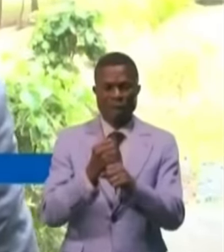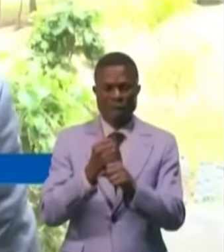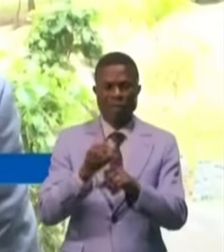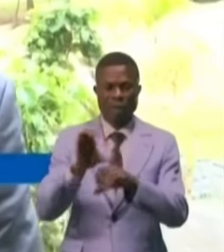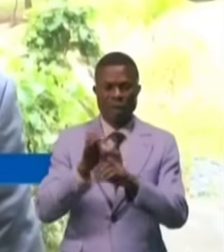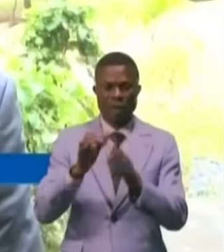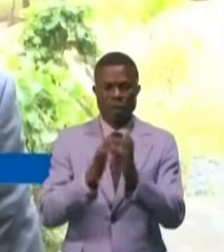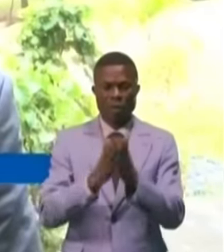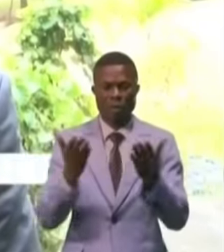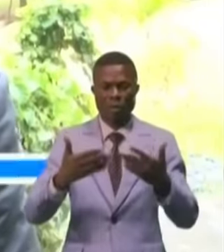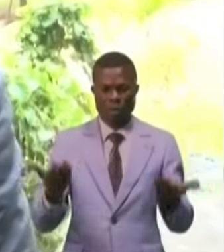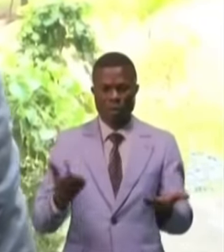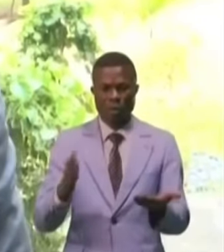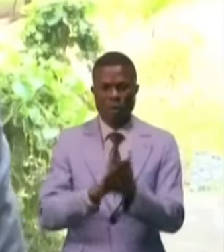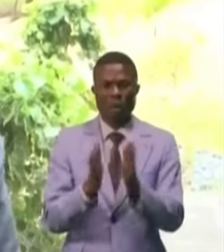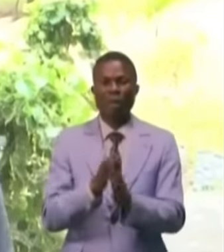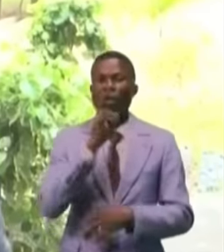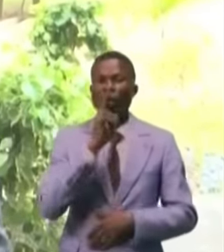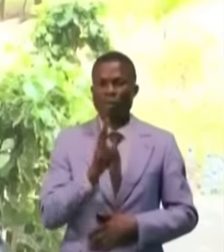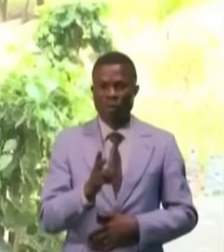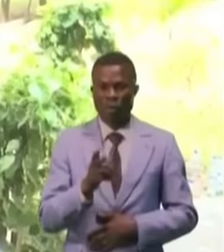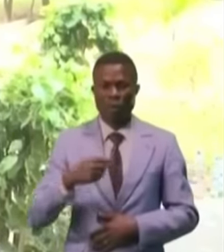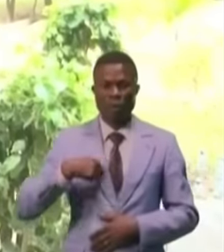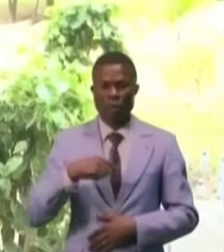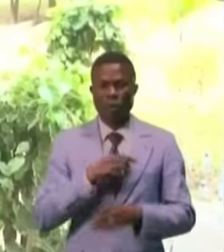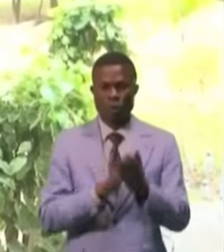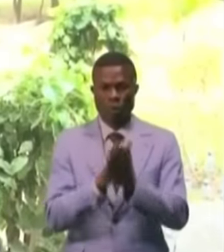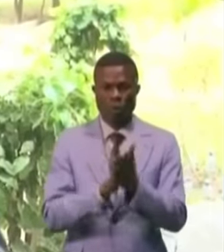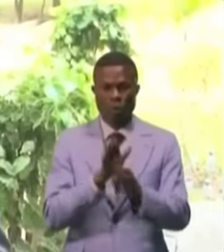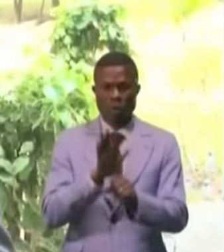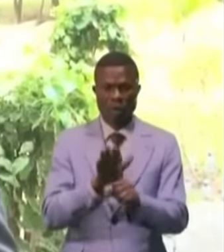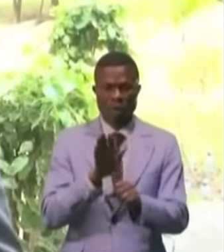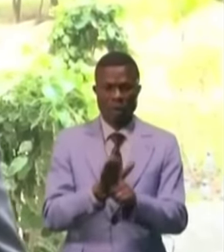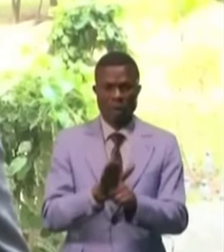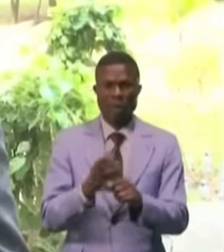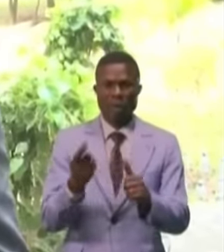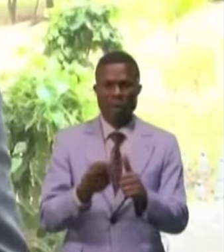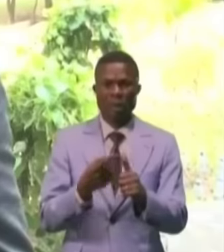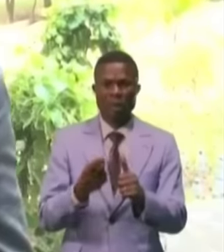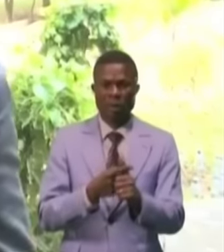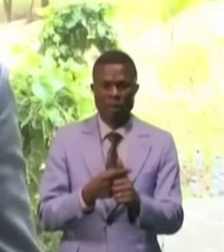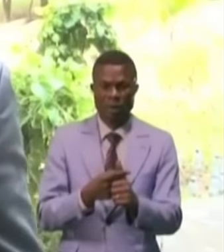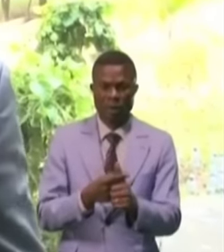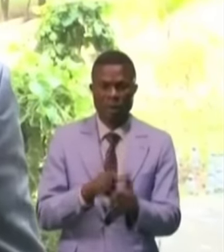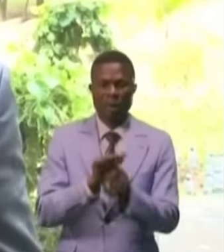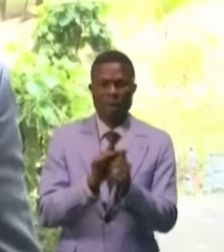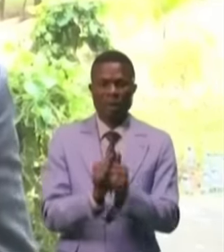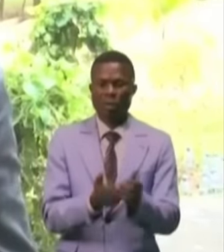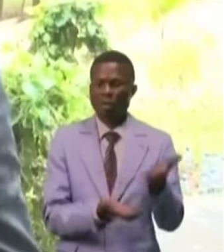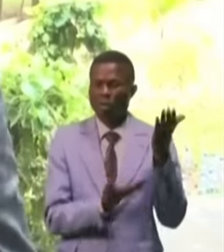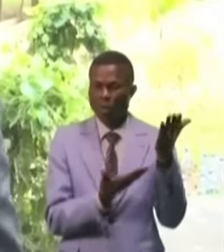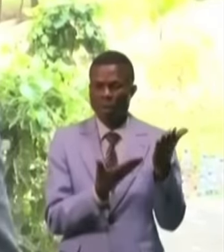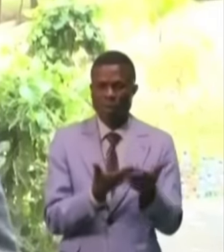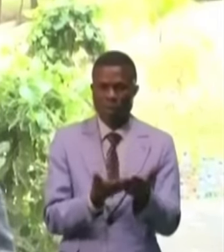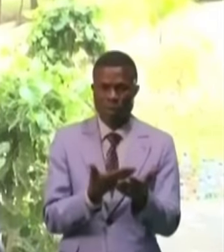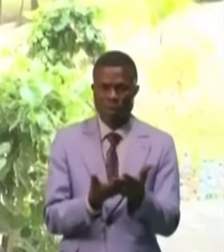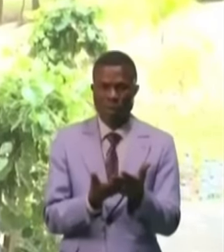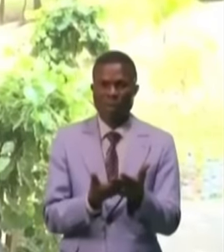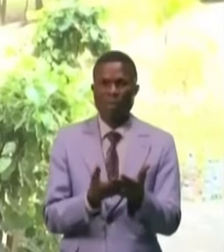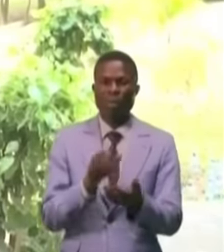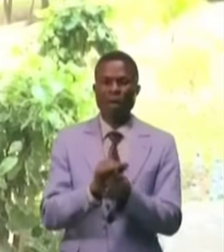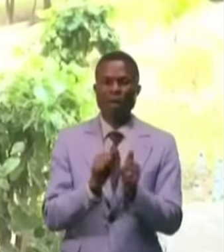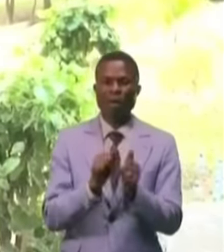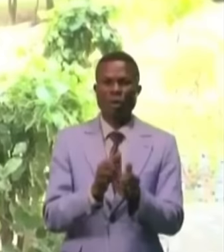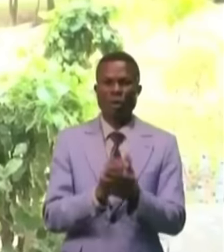en Afrique, nous appuyer sur leurs efforts, leur travail, leurs résultats